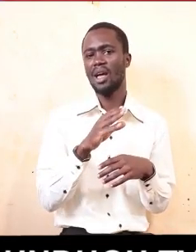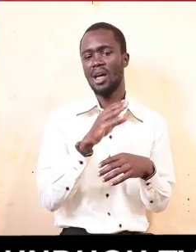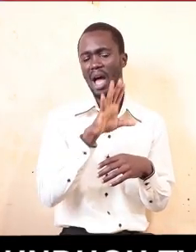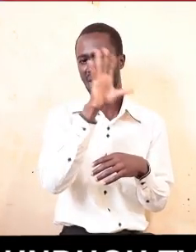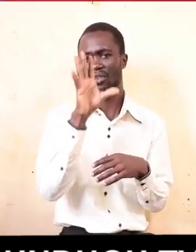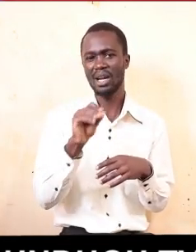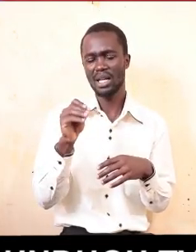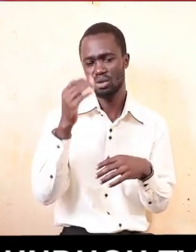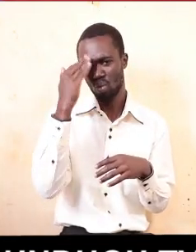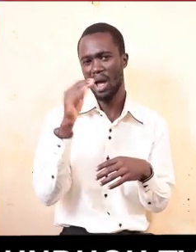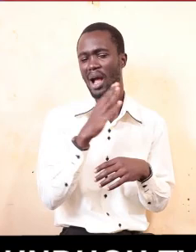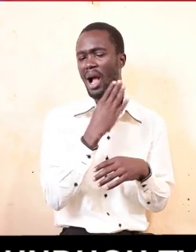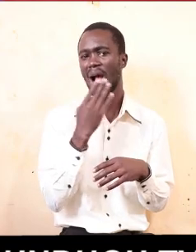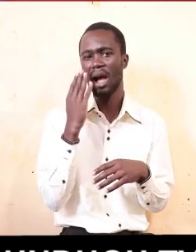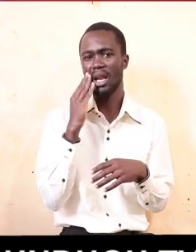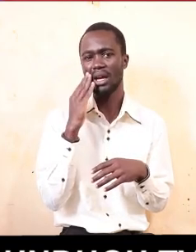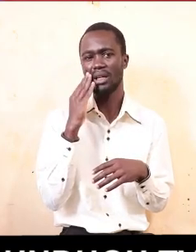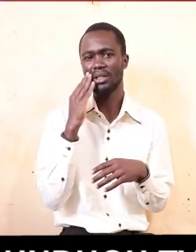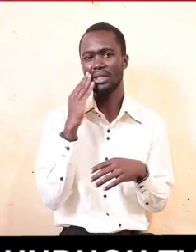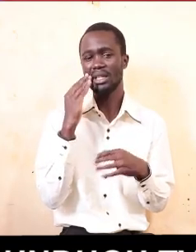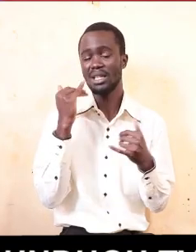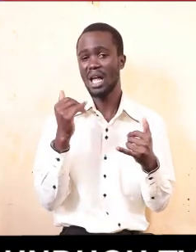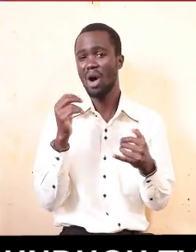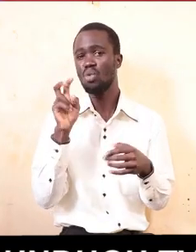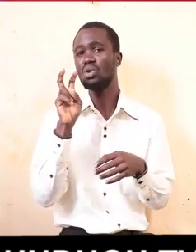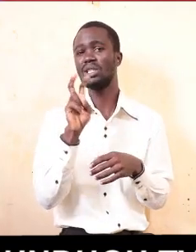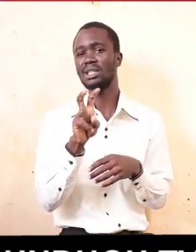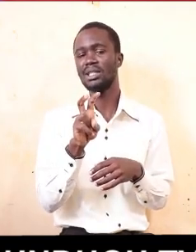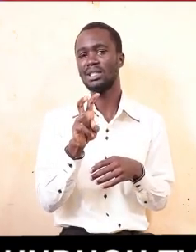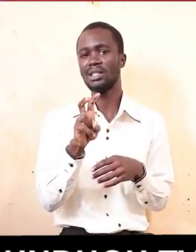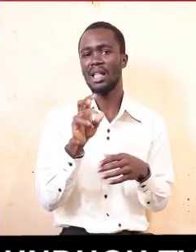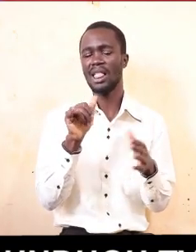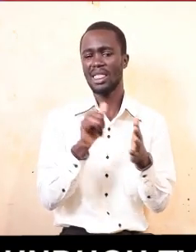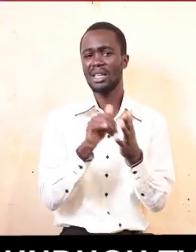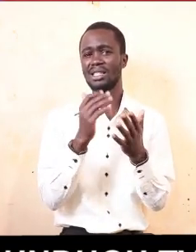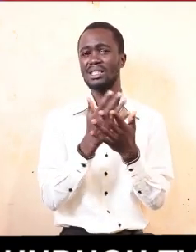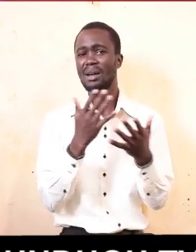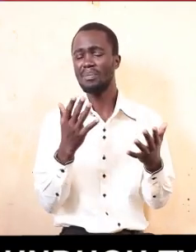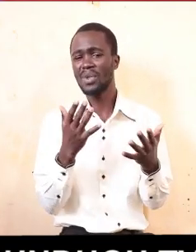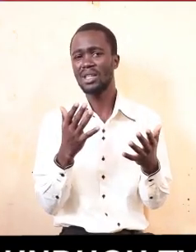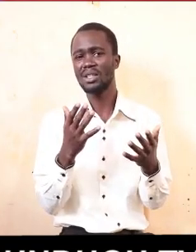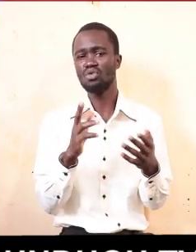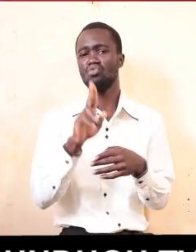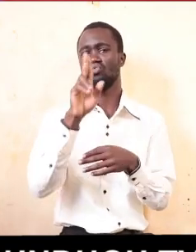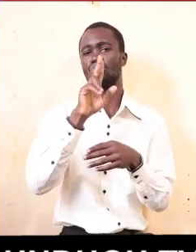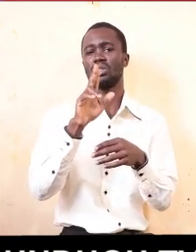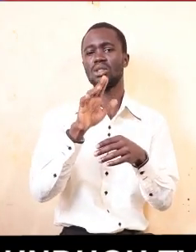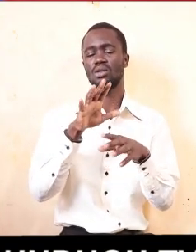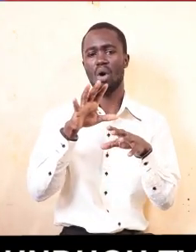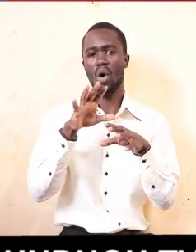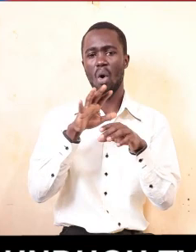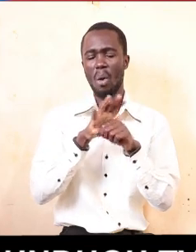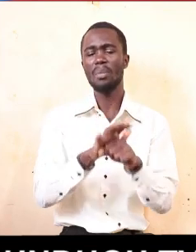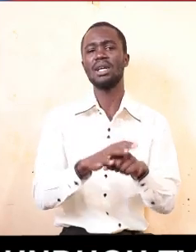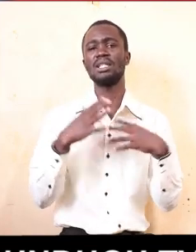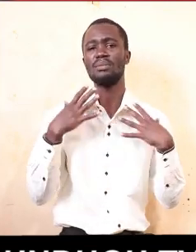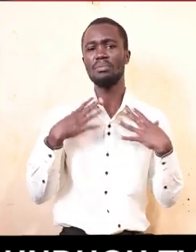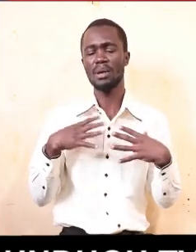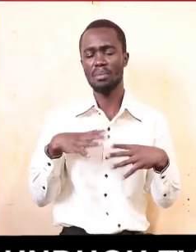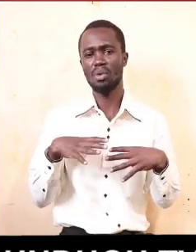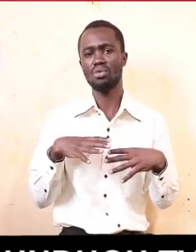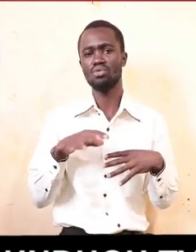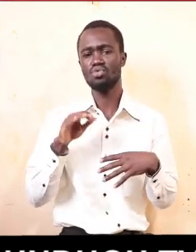kuangazia, tumeona ni chombo kinachotumika kudhulumu watu katika hali yao ya